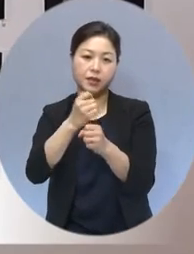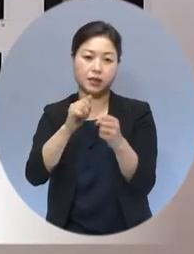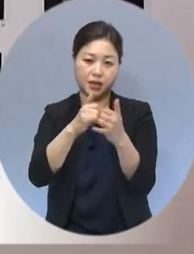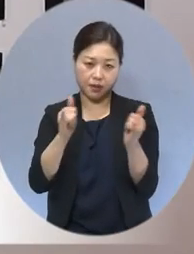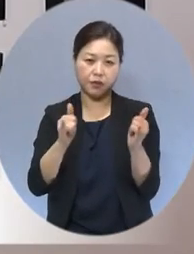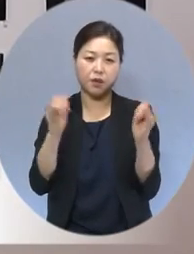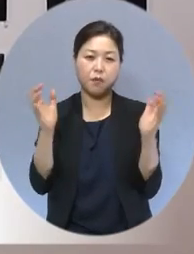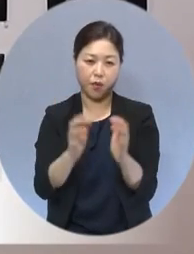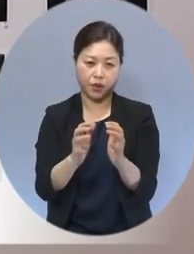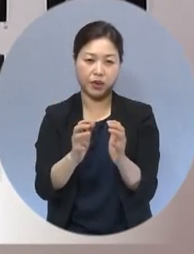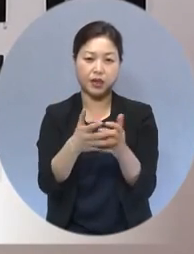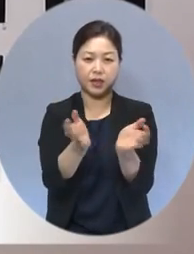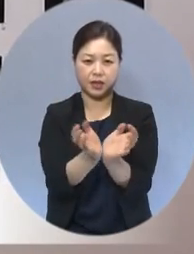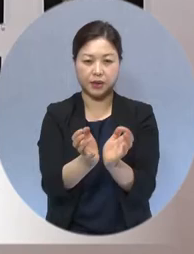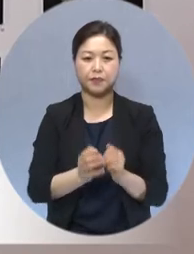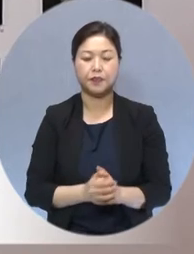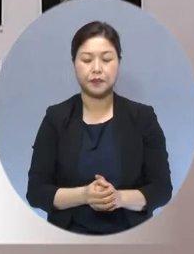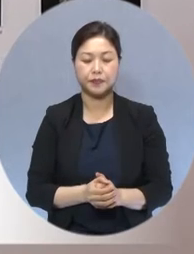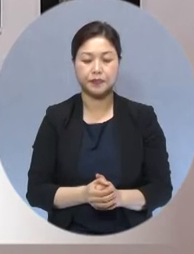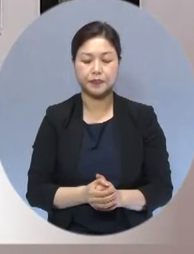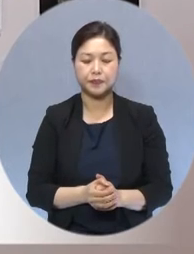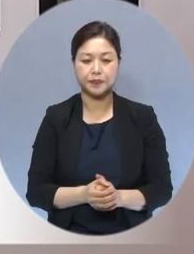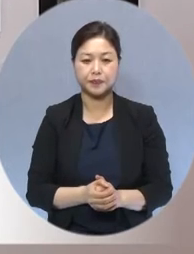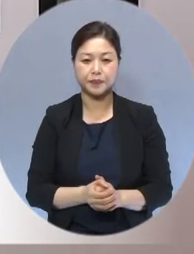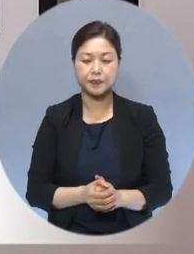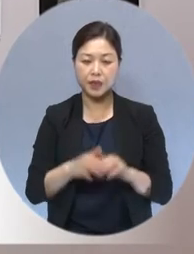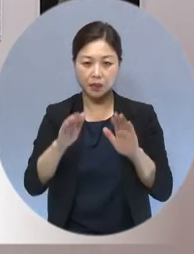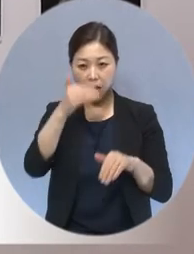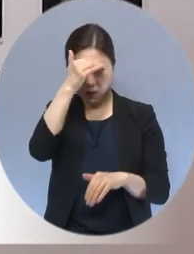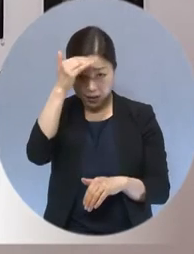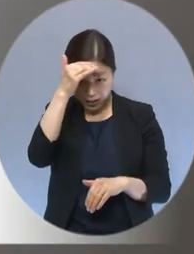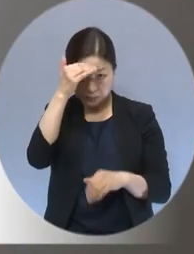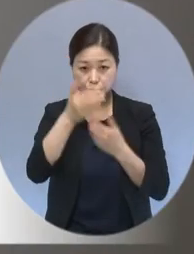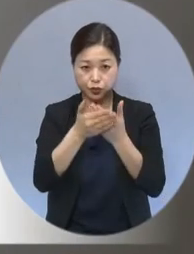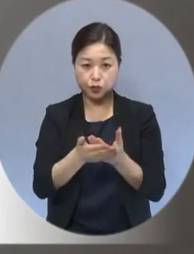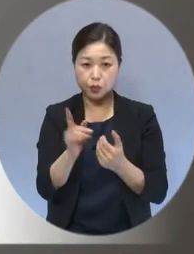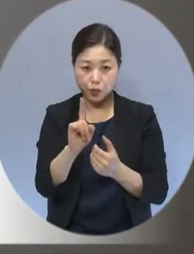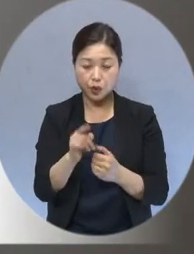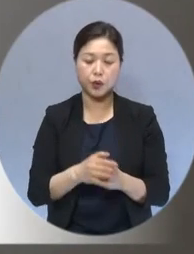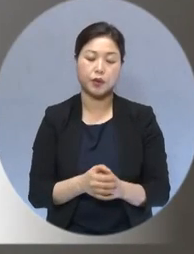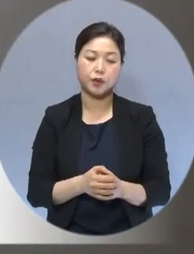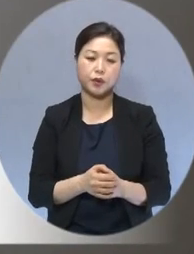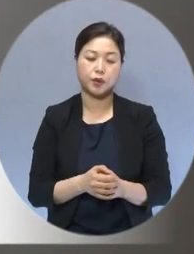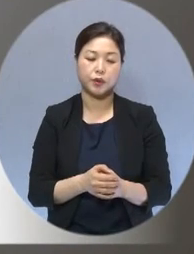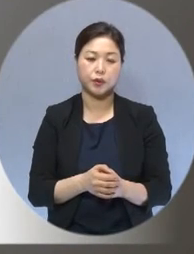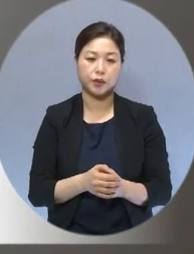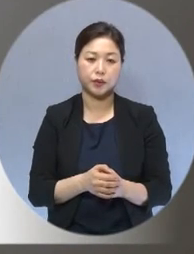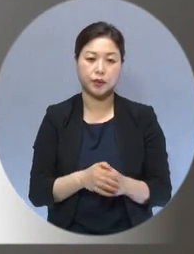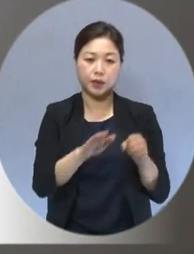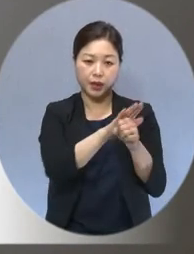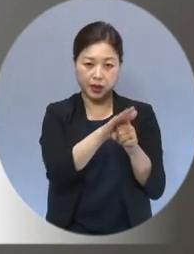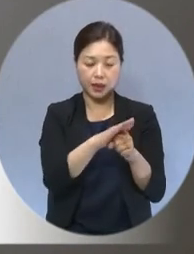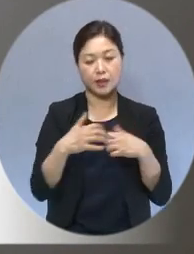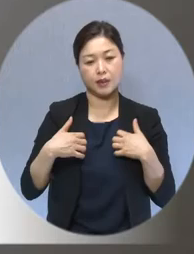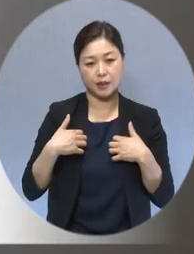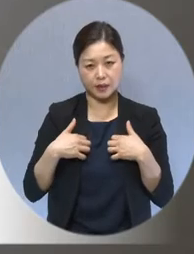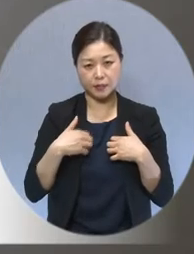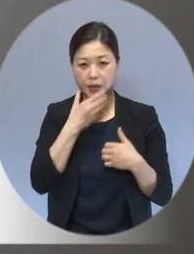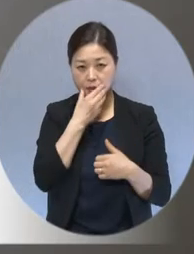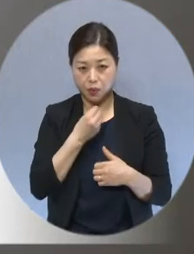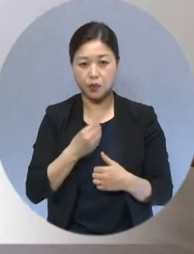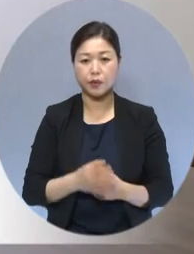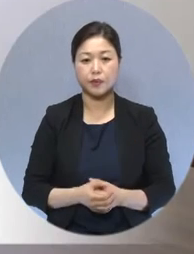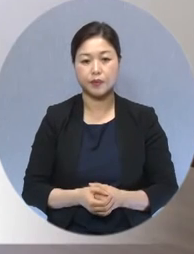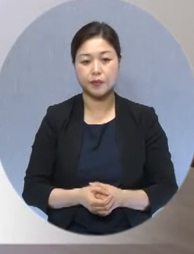단체입니다. 이번에 저기 관람 포인트는요, 사랑, 기쁨,